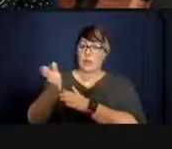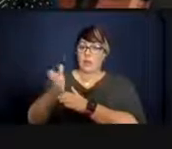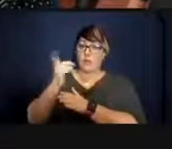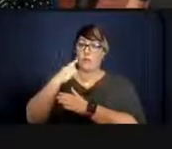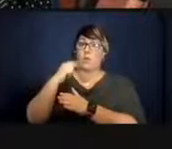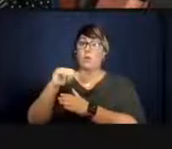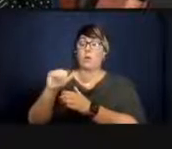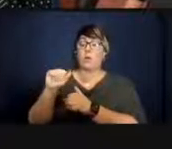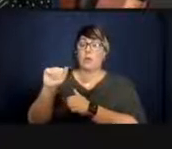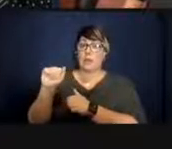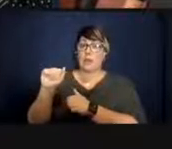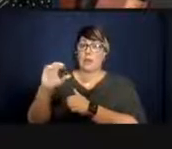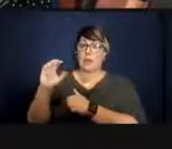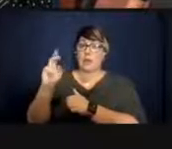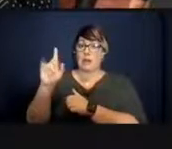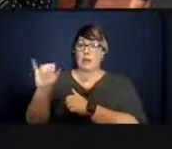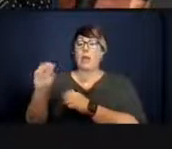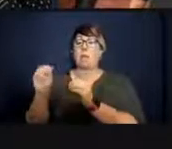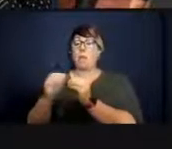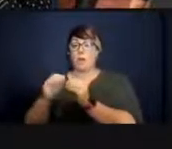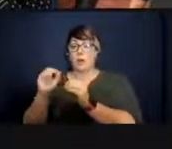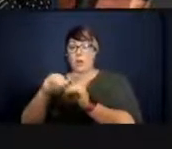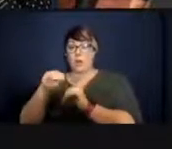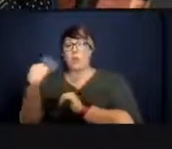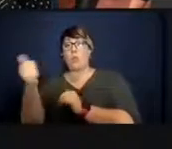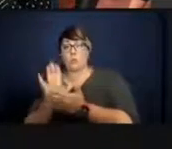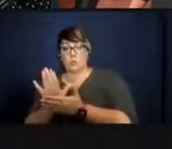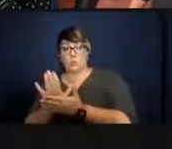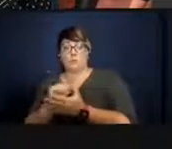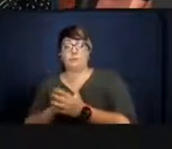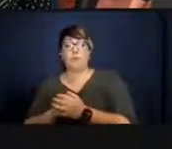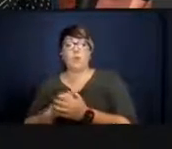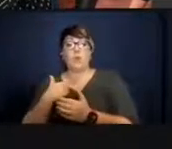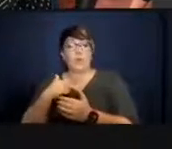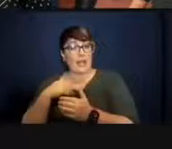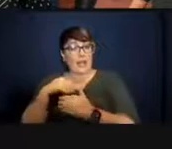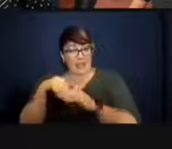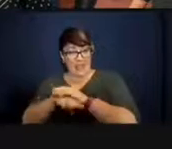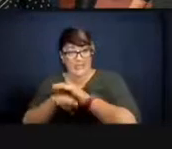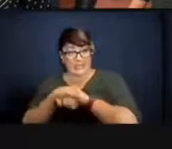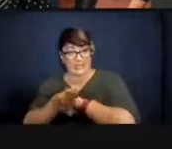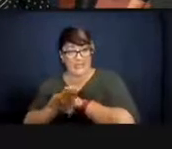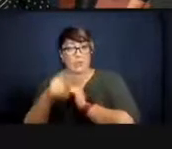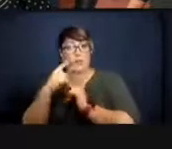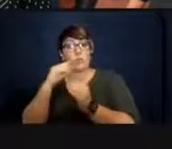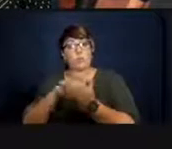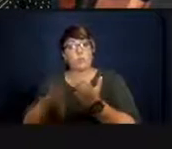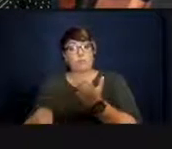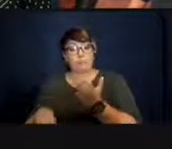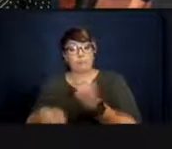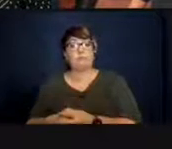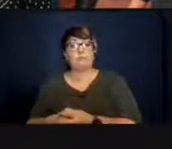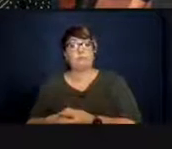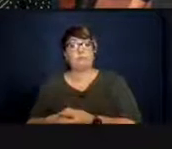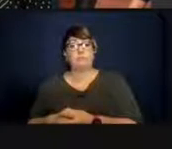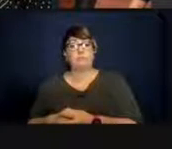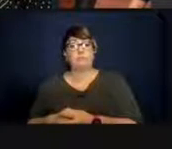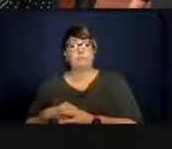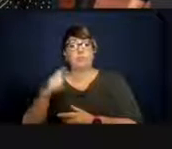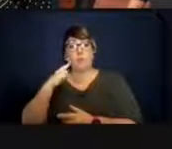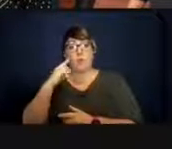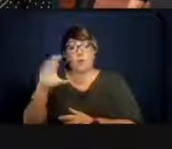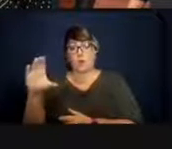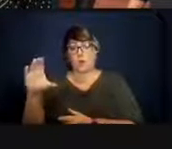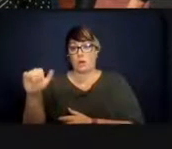من خلال طبعا أكاديميات مختلفة تمكنوا من الحصول على التأهيل المهني.